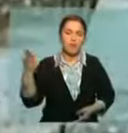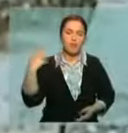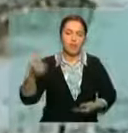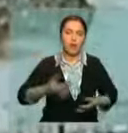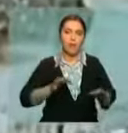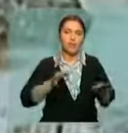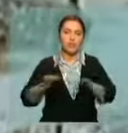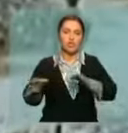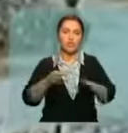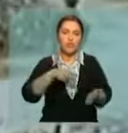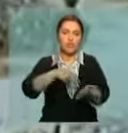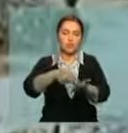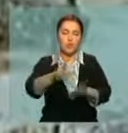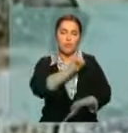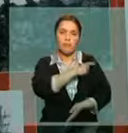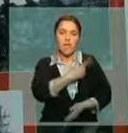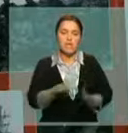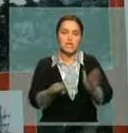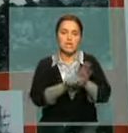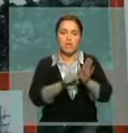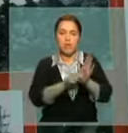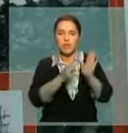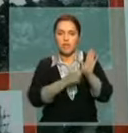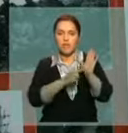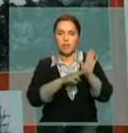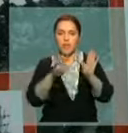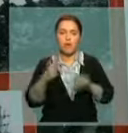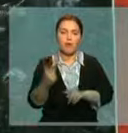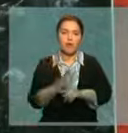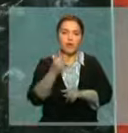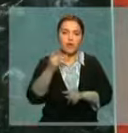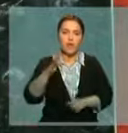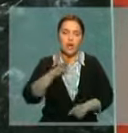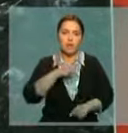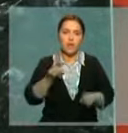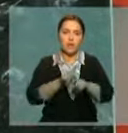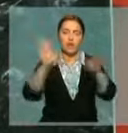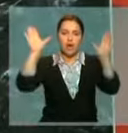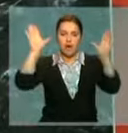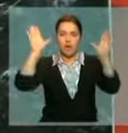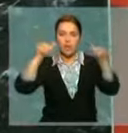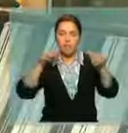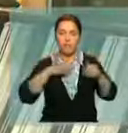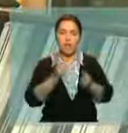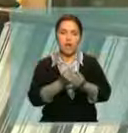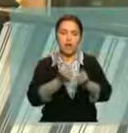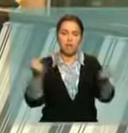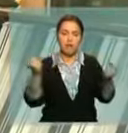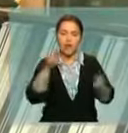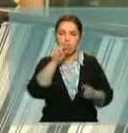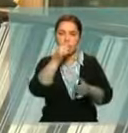шел в госпиталь зимой около 70 километров. Во второй раз была контузия, оглох, онемел.